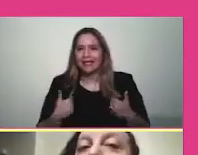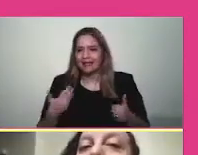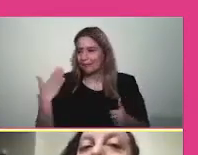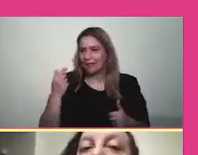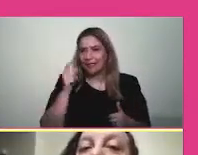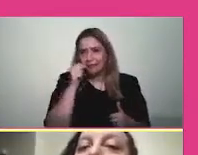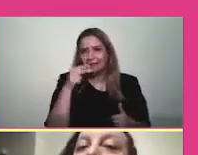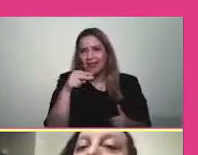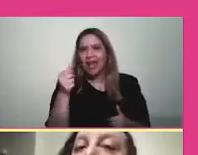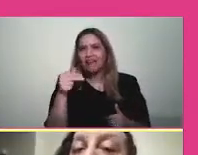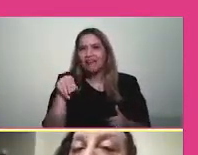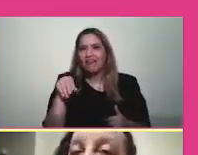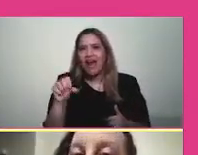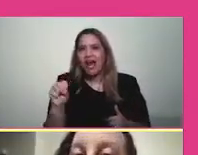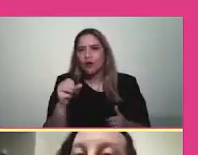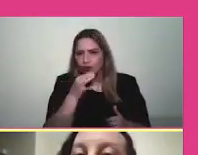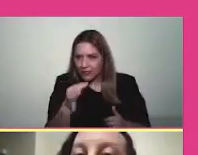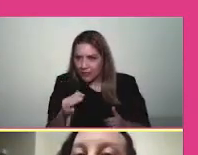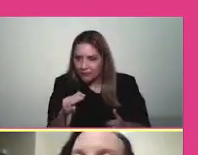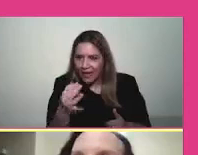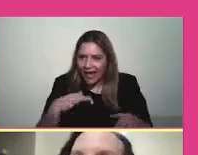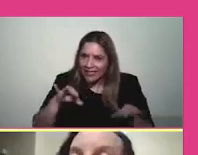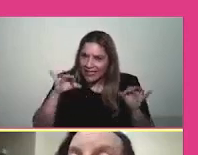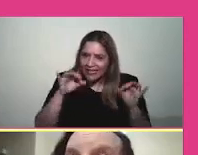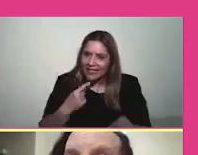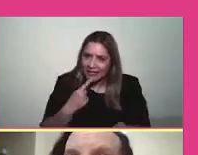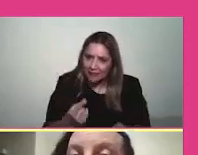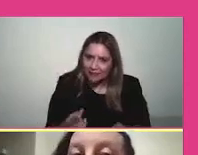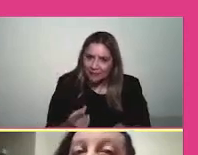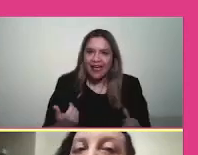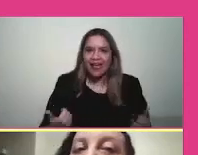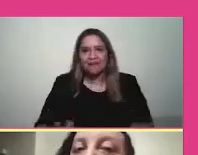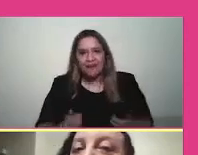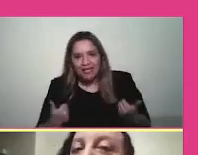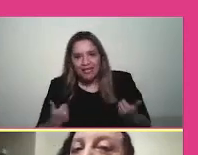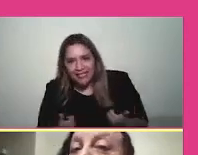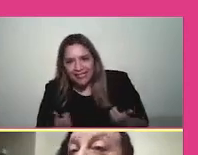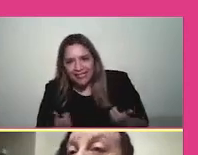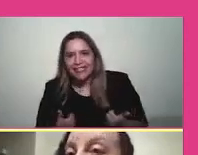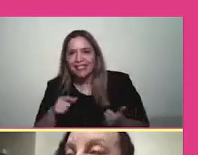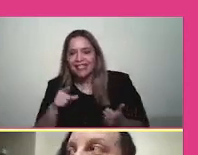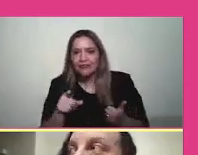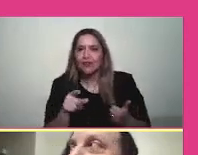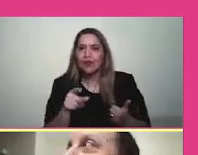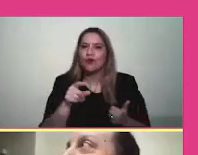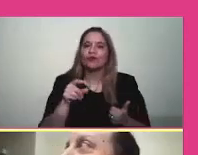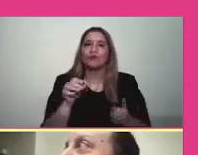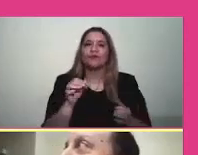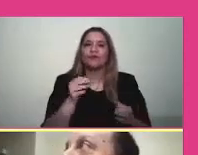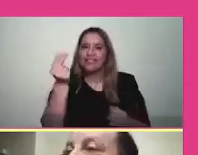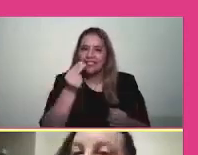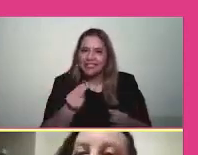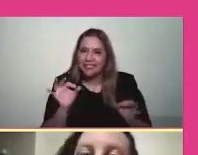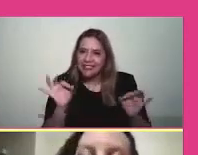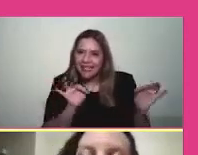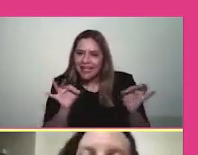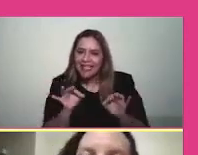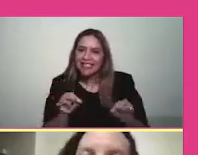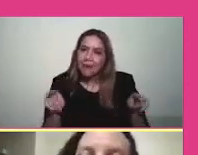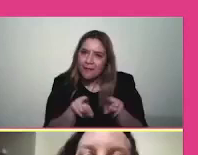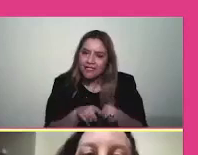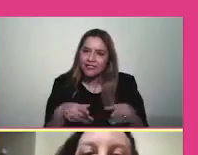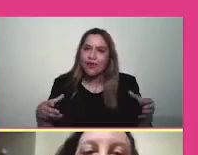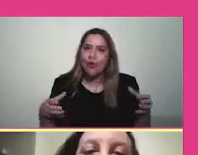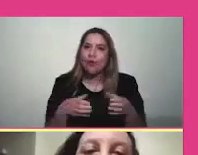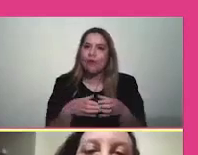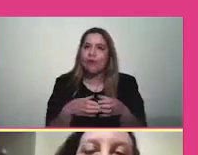Θάνο στην αρχή-αρχή, ότι ήταν το παιχνίδι που σχεδίασε μαζί με την